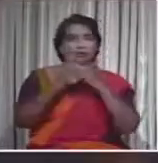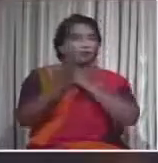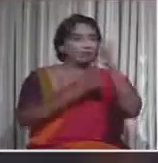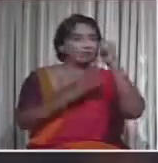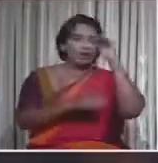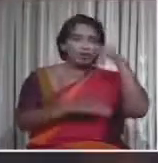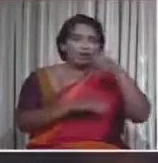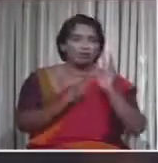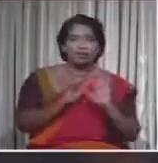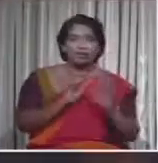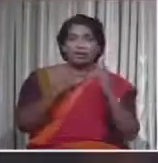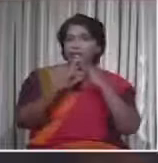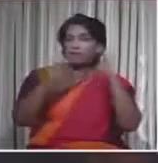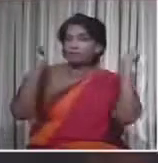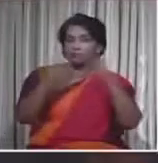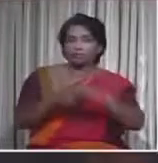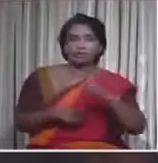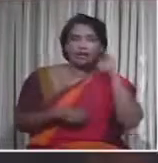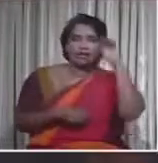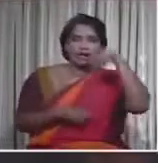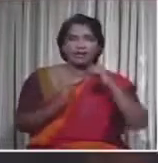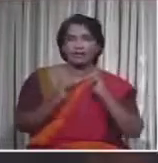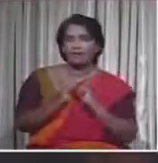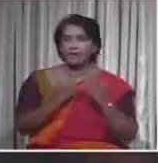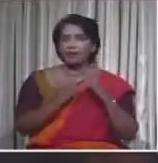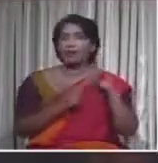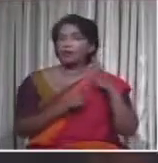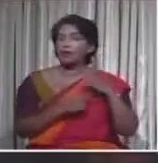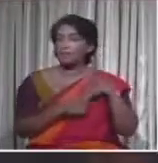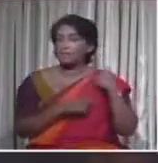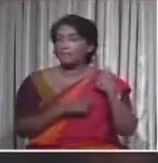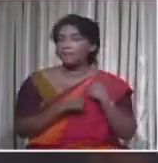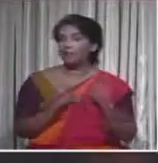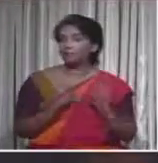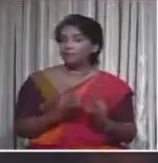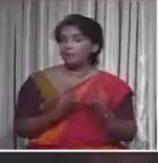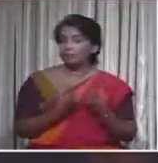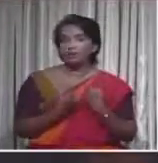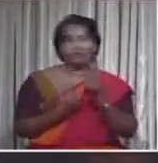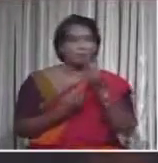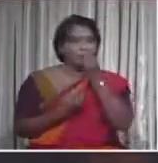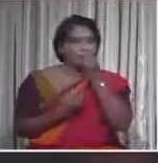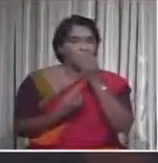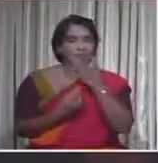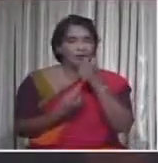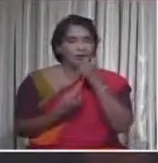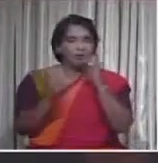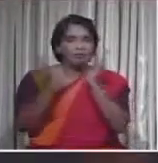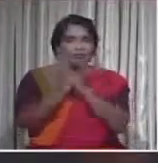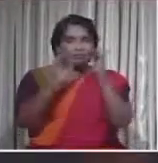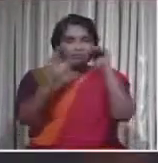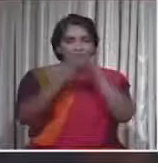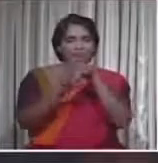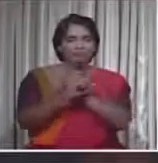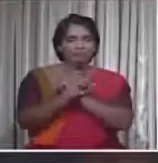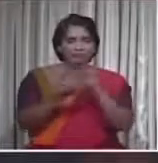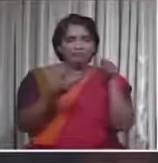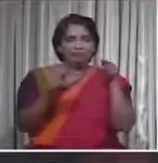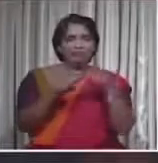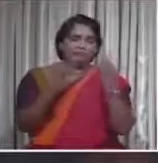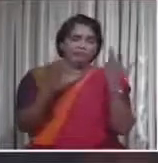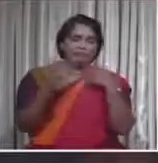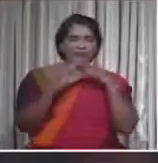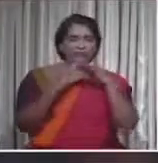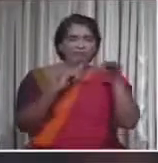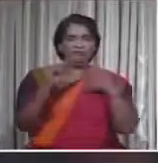කරන්න, ගෙවල් කුඩු කරන්න. නමුත් ඔවුන්ගේ අවශ්‍ය මූලික අවශ්‍යතාවයන් ඉටු කරගන්න කැලේ වනය තුළ නැති නිසා ඔවුන්ට සිද්ධ